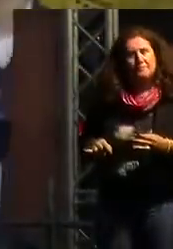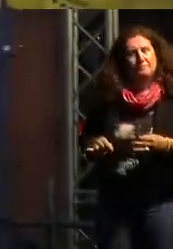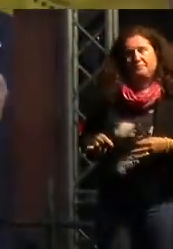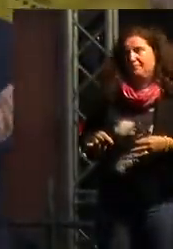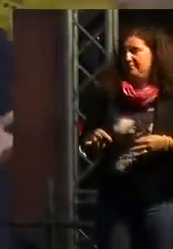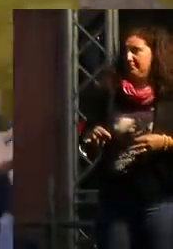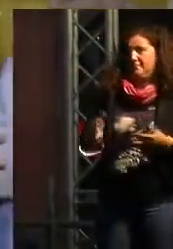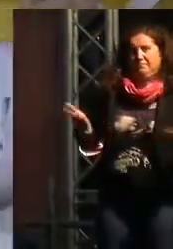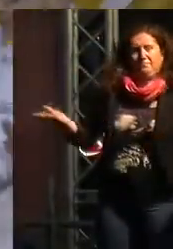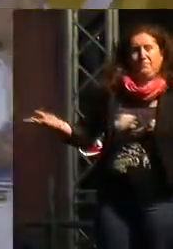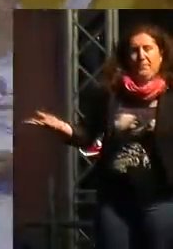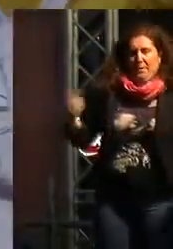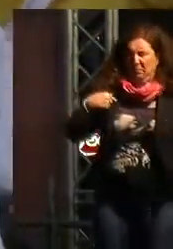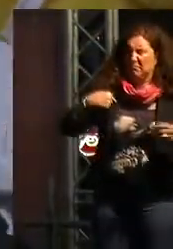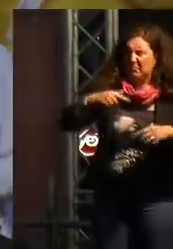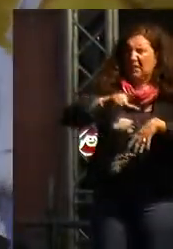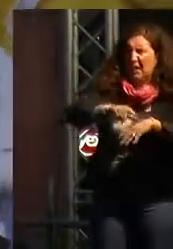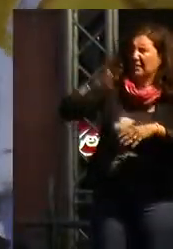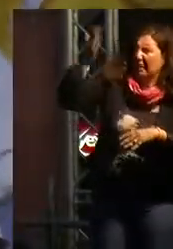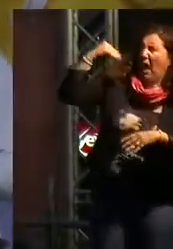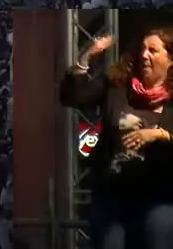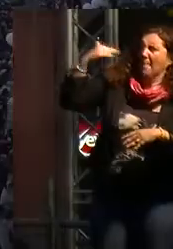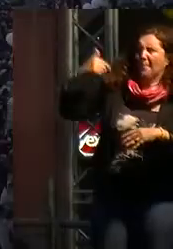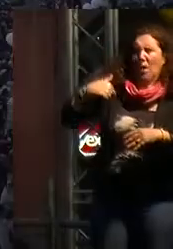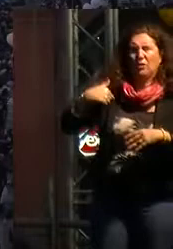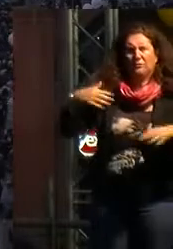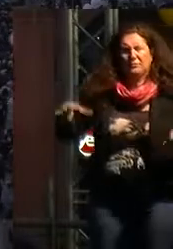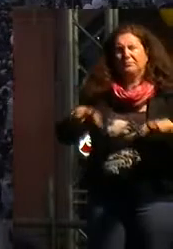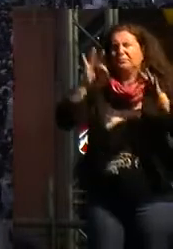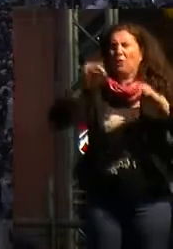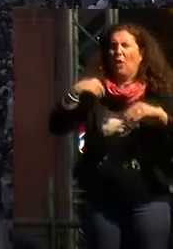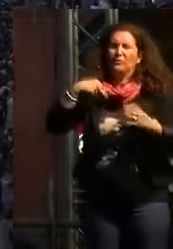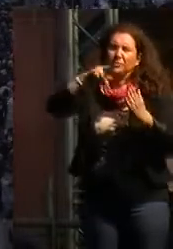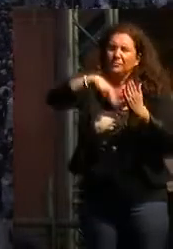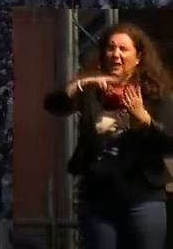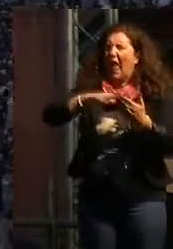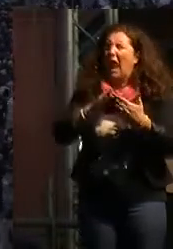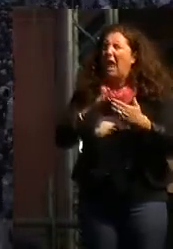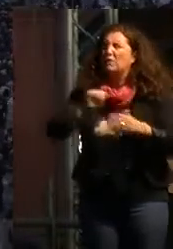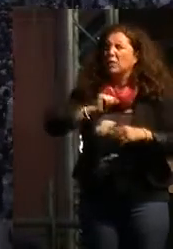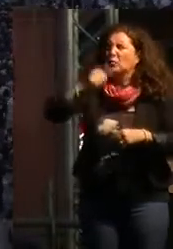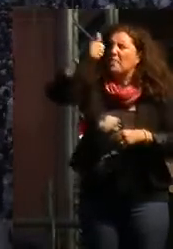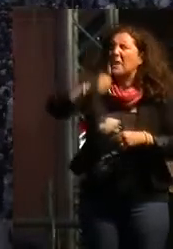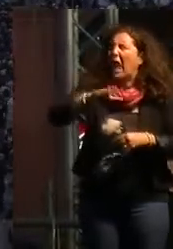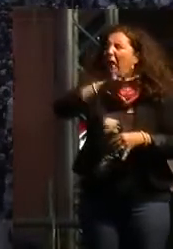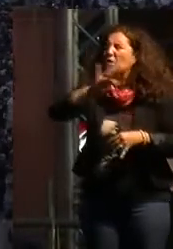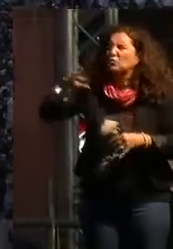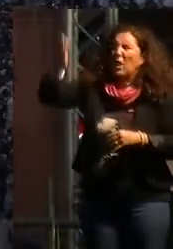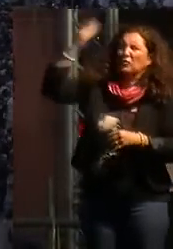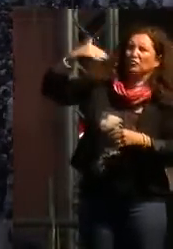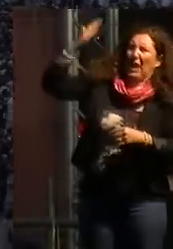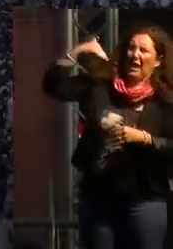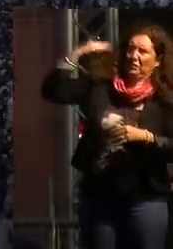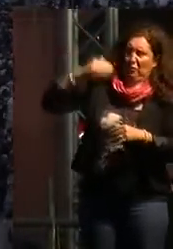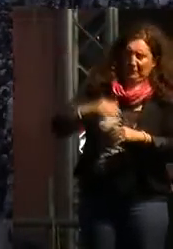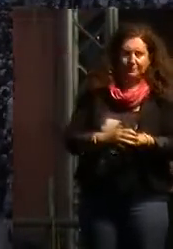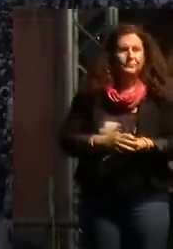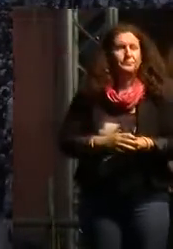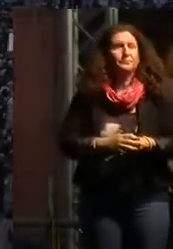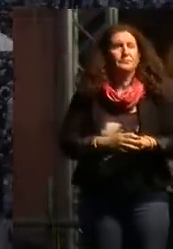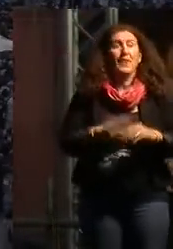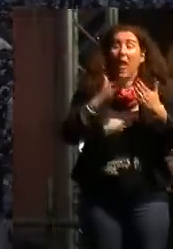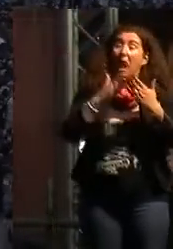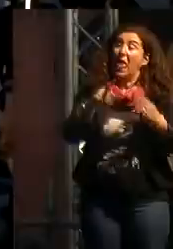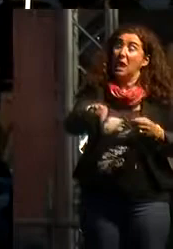io tempo fa, non tanto in realtà, ho letto un libro del 1500 addirittura, un libro di Étienne de la Boétie. Questo libro dice